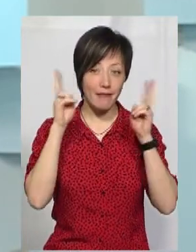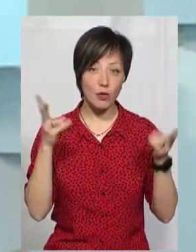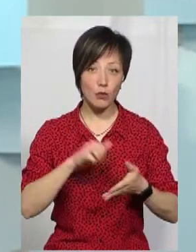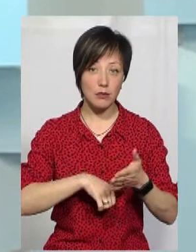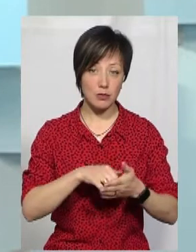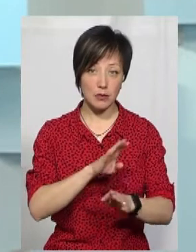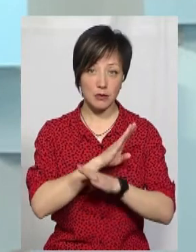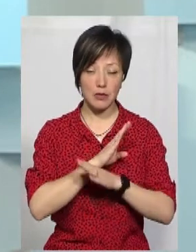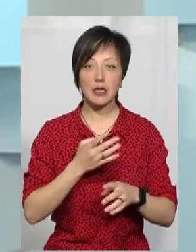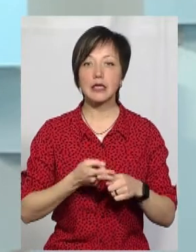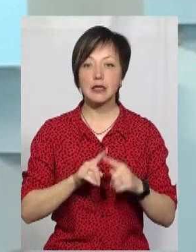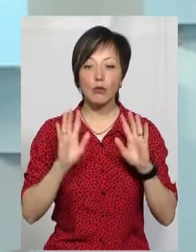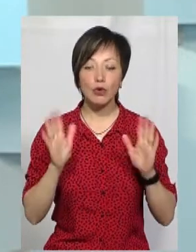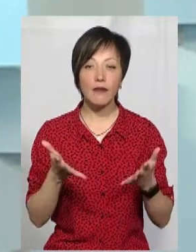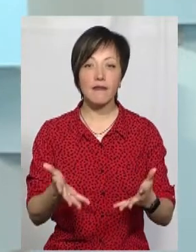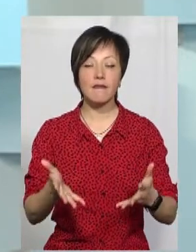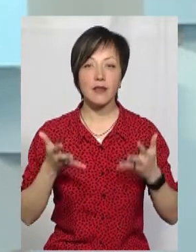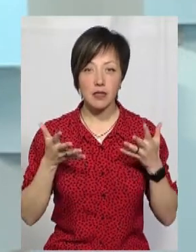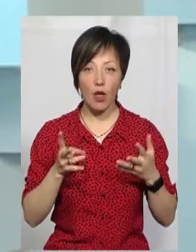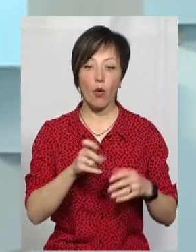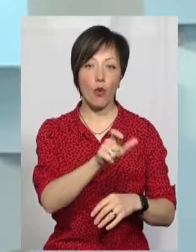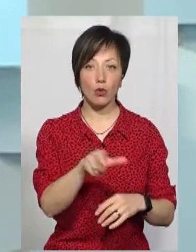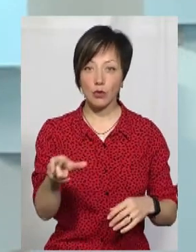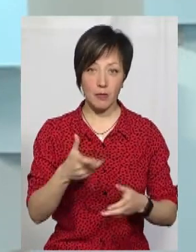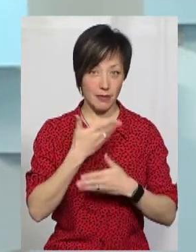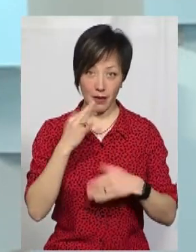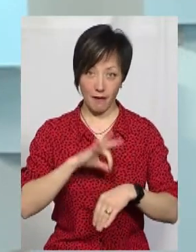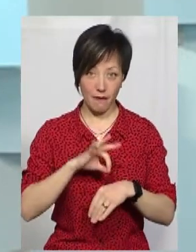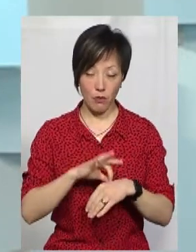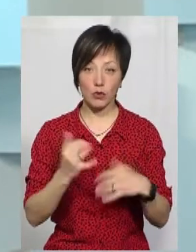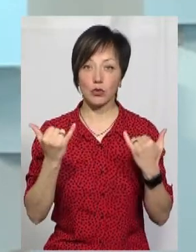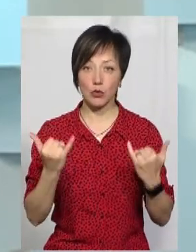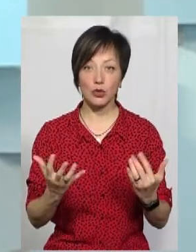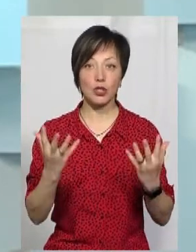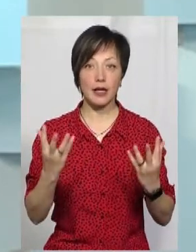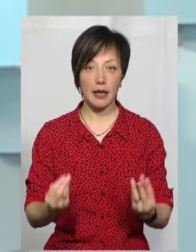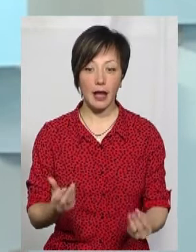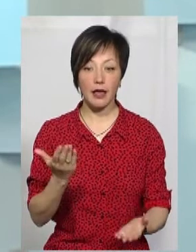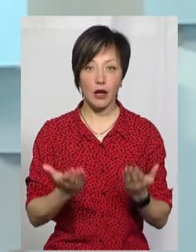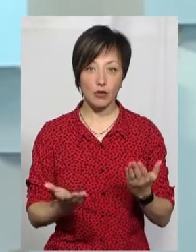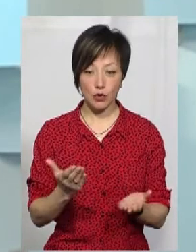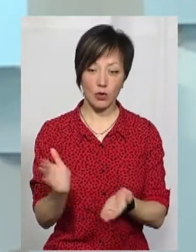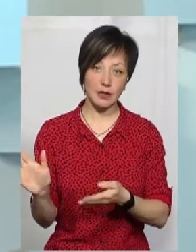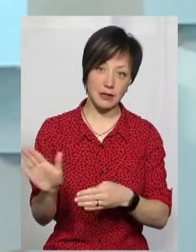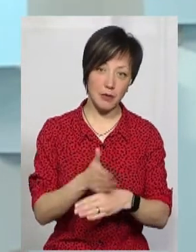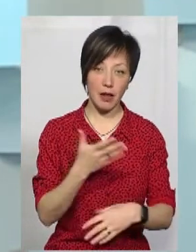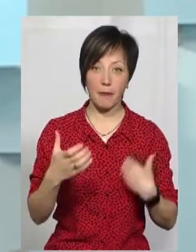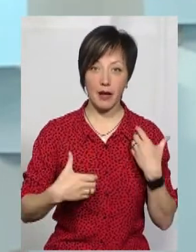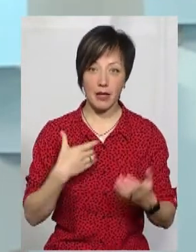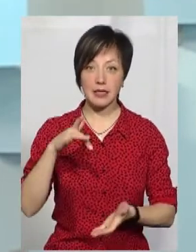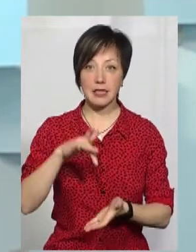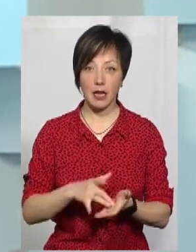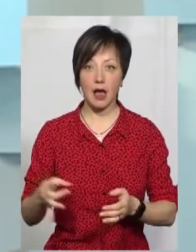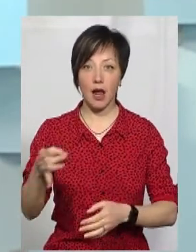померла, це буде встановлено, але контактні особи не є хворими. Тому на сьогоднішній день, якщо відкинути панічні настрої, центральна районна